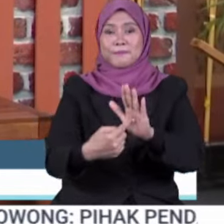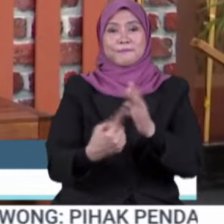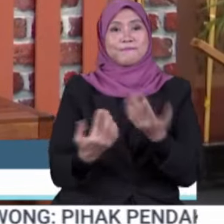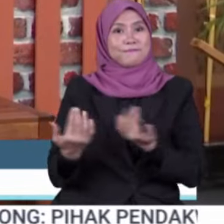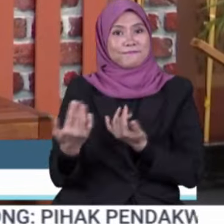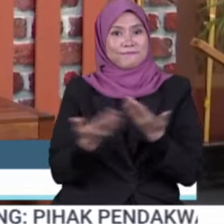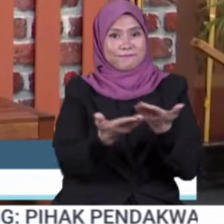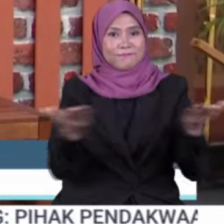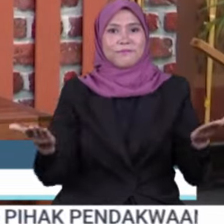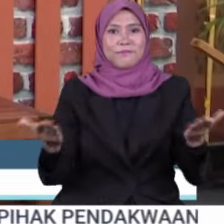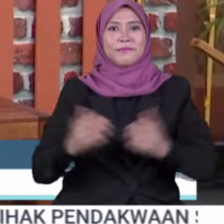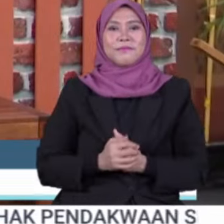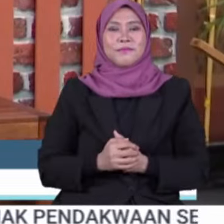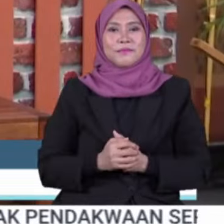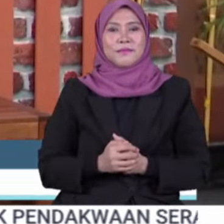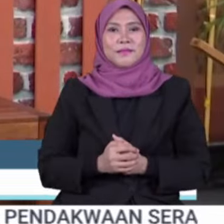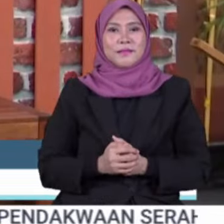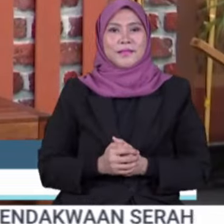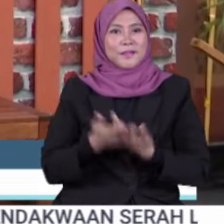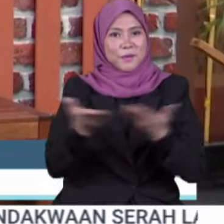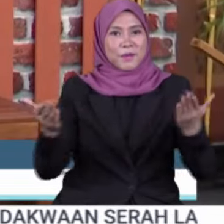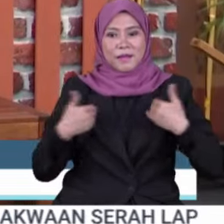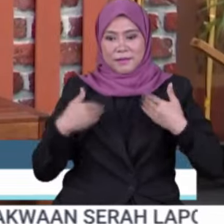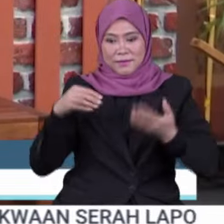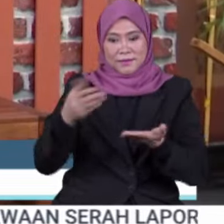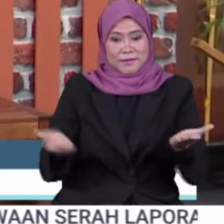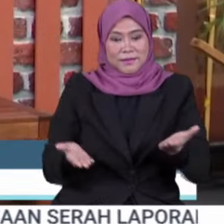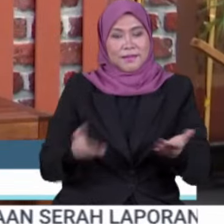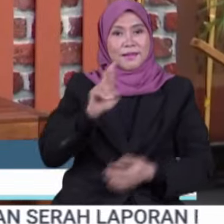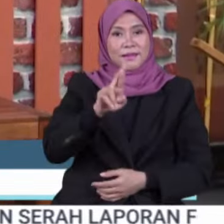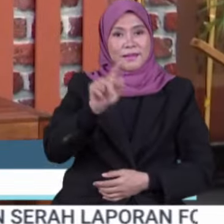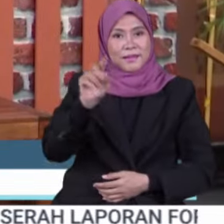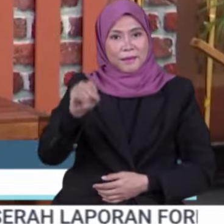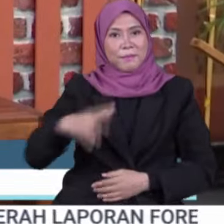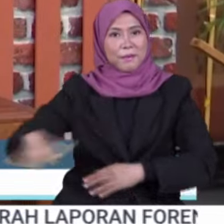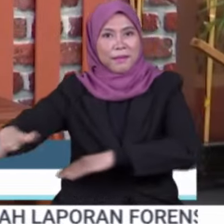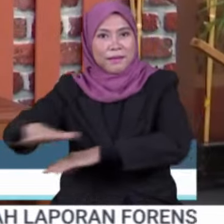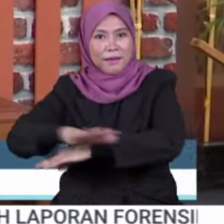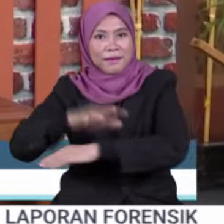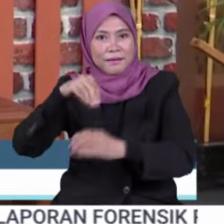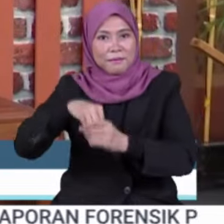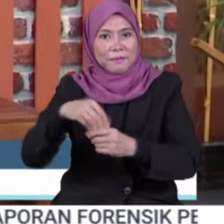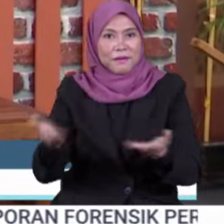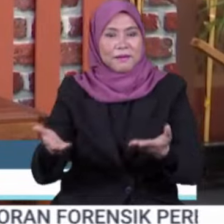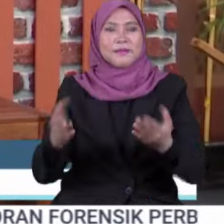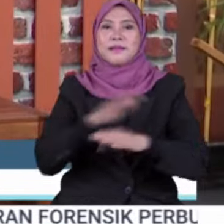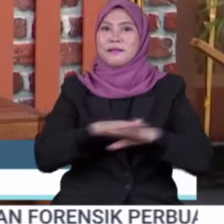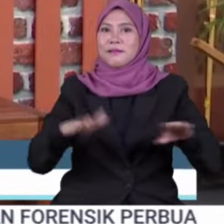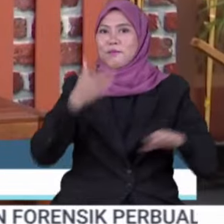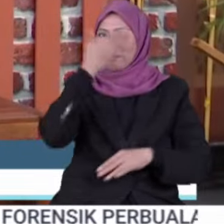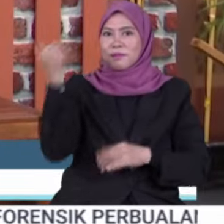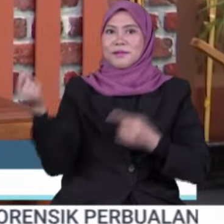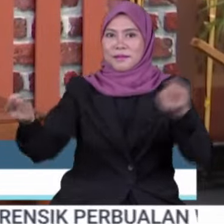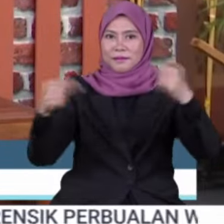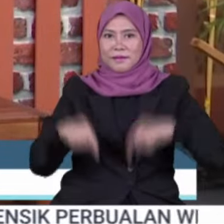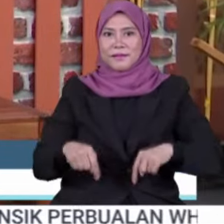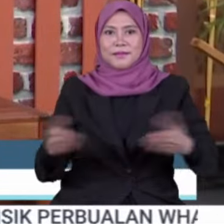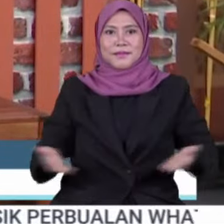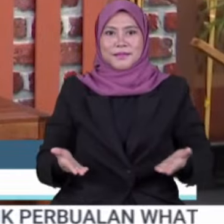anda. Kepada anda yang berada di sekitar Angkasa Puri, sekitar lembah pantai, jangan lupa hadir ke RTM Angkasa